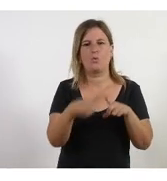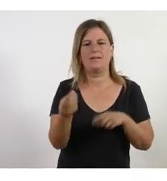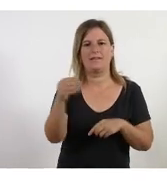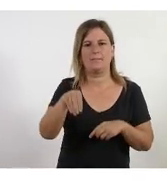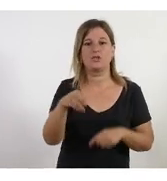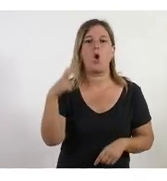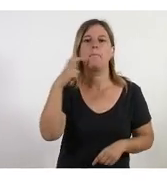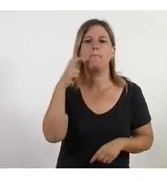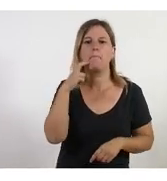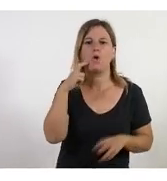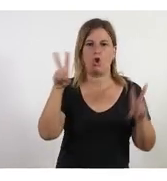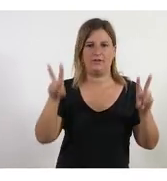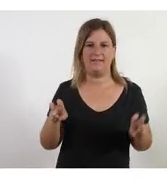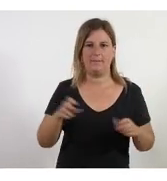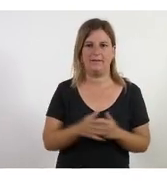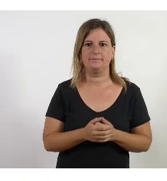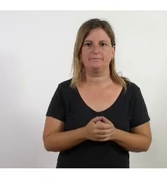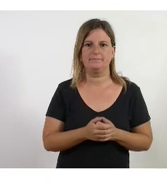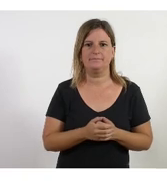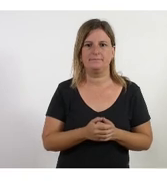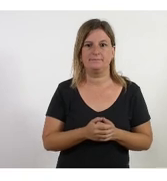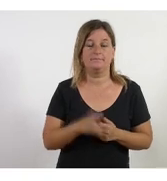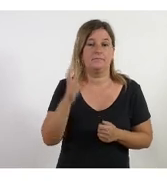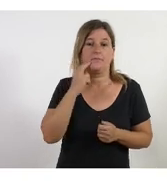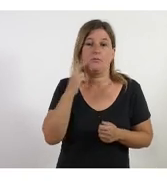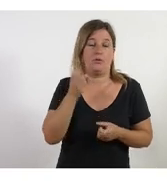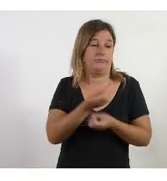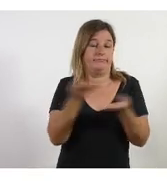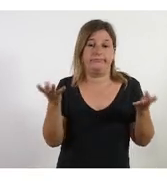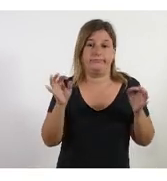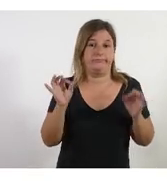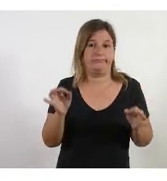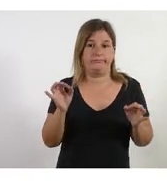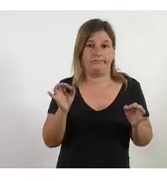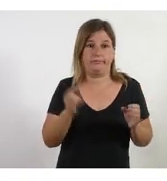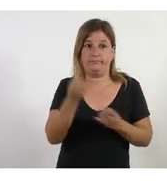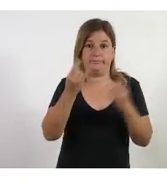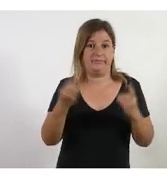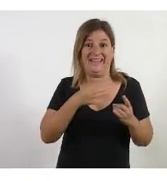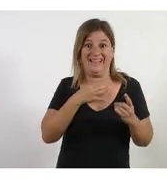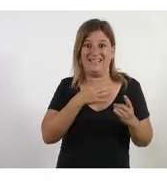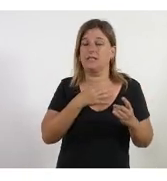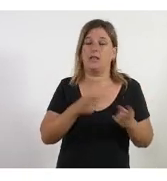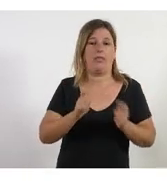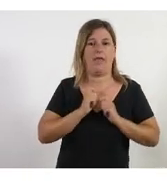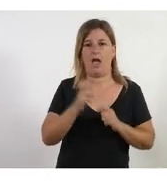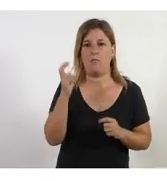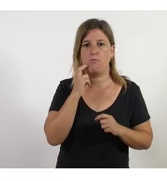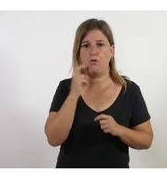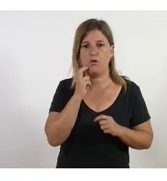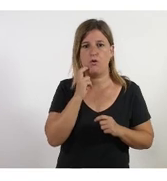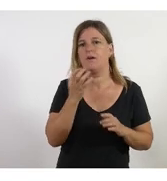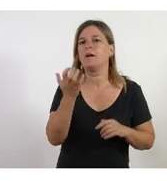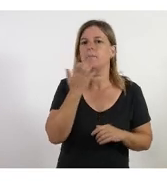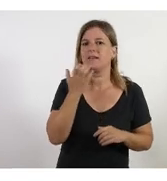la por. La por és, no, és transversal a totes aquestes crisis. Por quan a l'època, no, quan el primer exemple